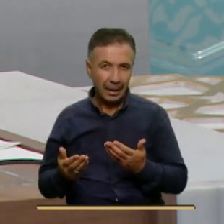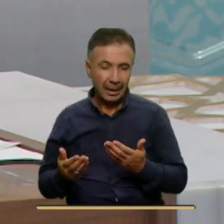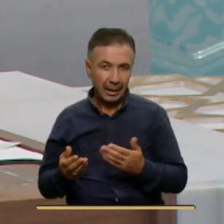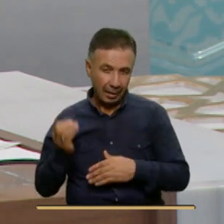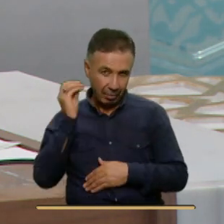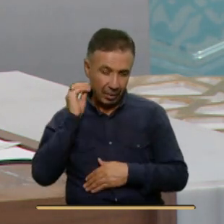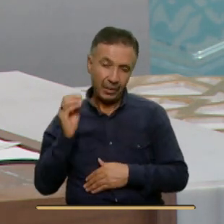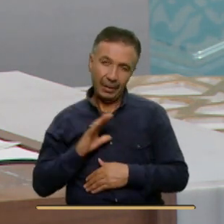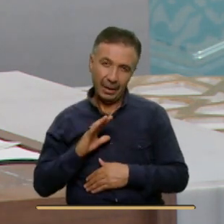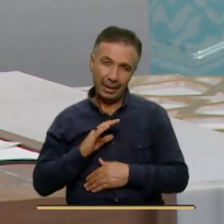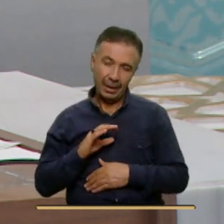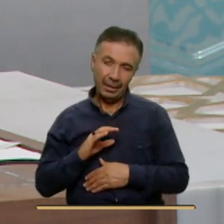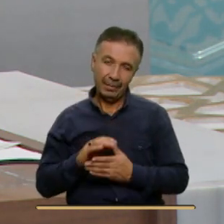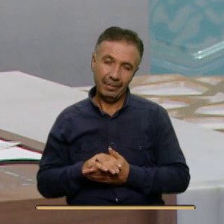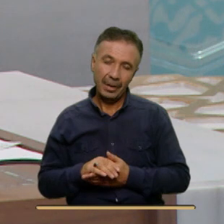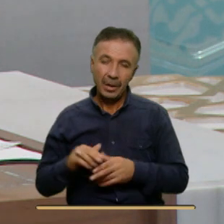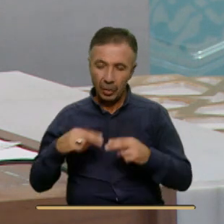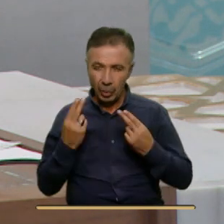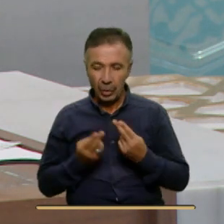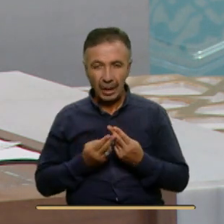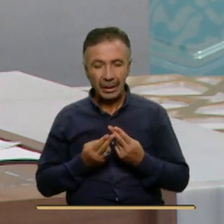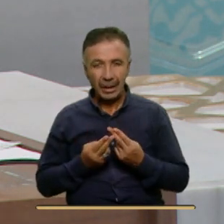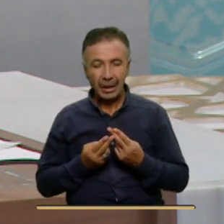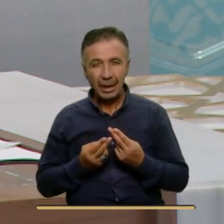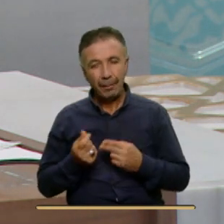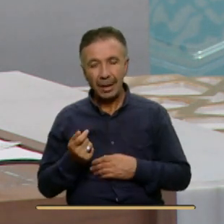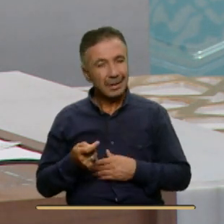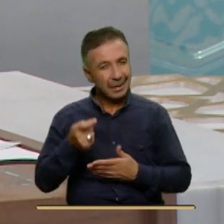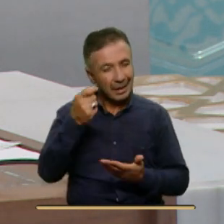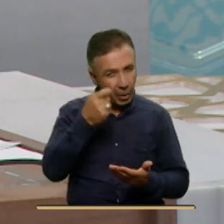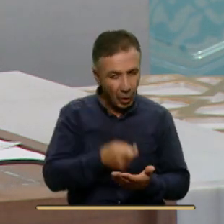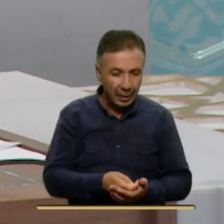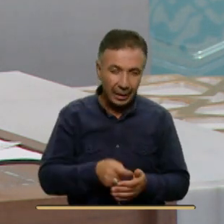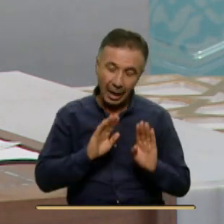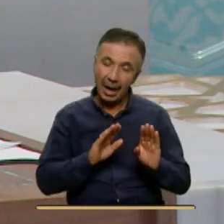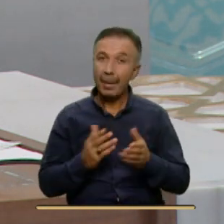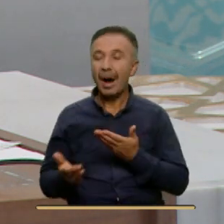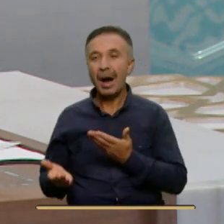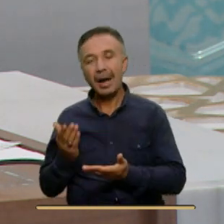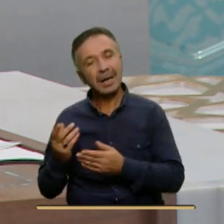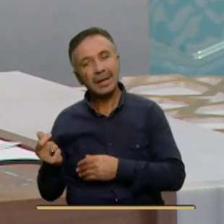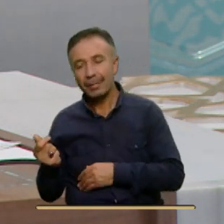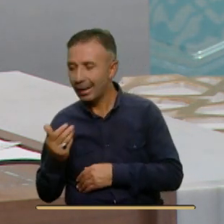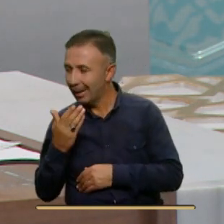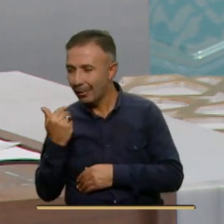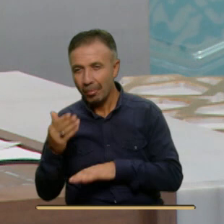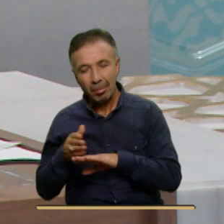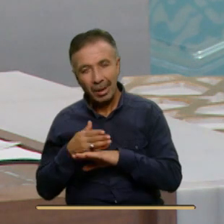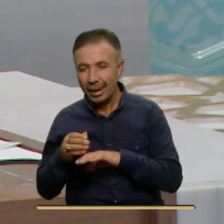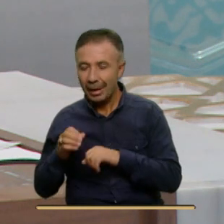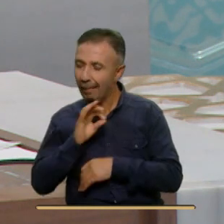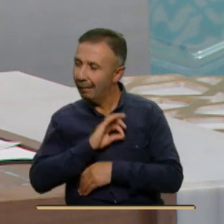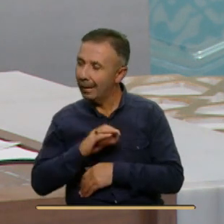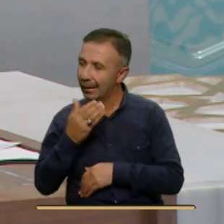Dünyada belki maddiyatla ödeşme imkanı olabilir. Ama mahşer gününde para, pul, mal, mülk